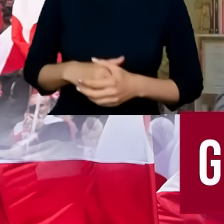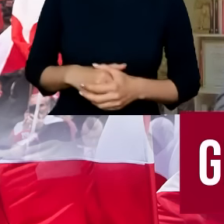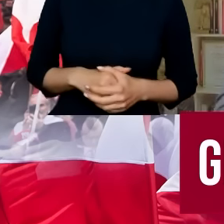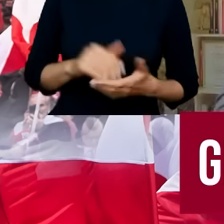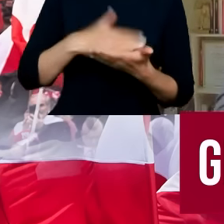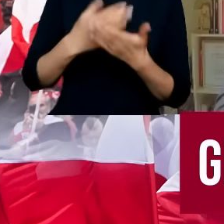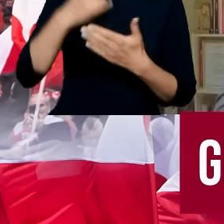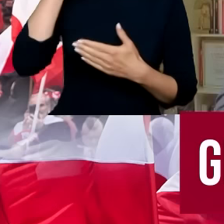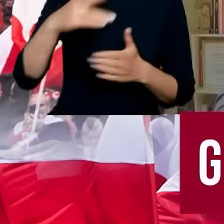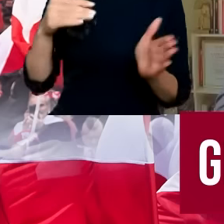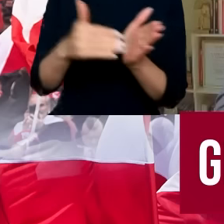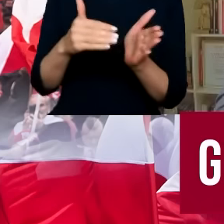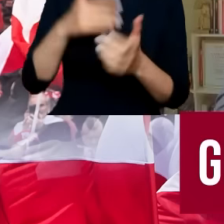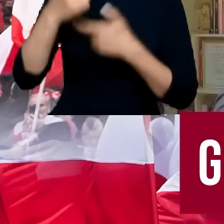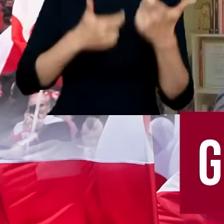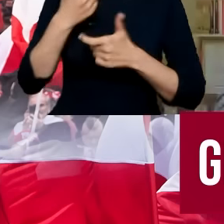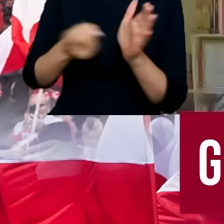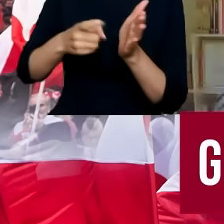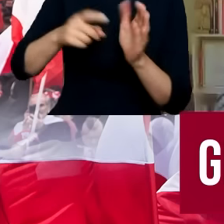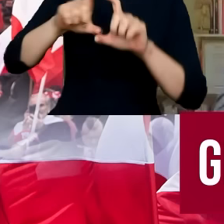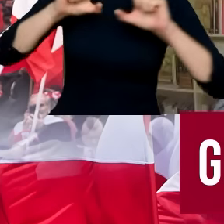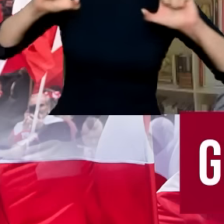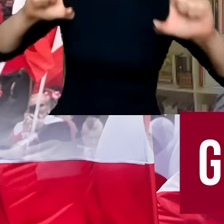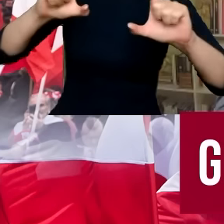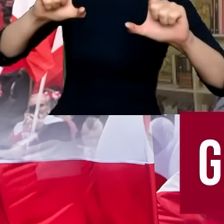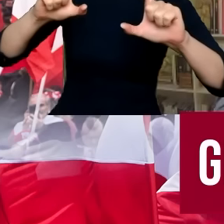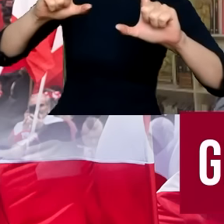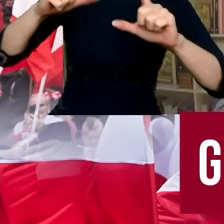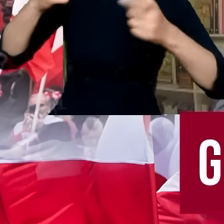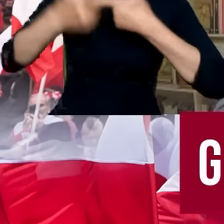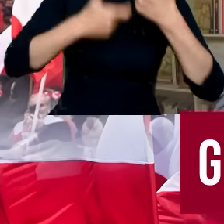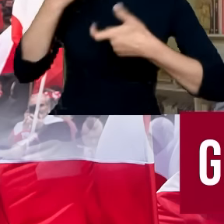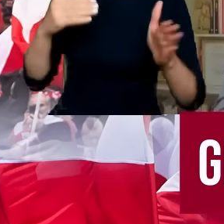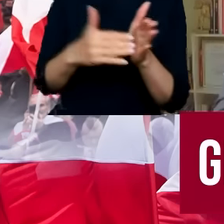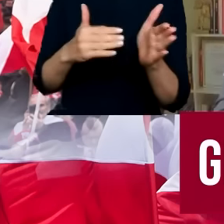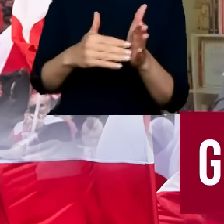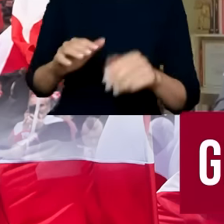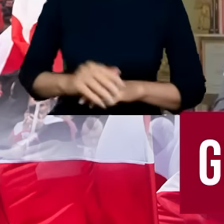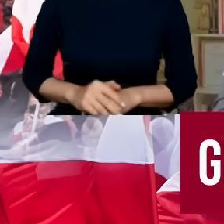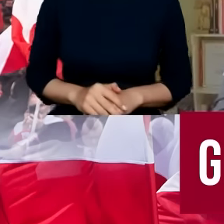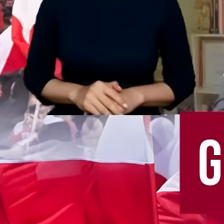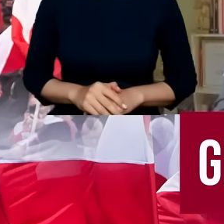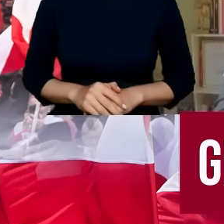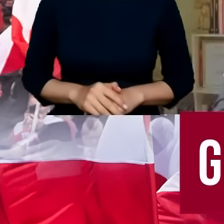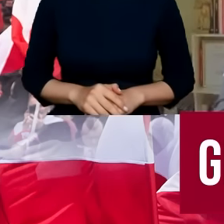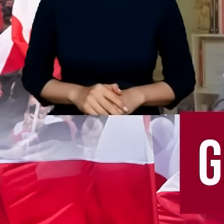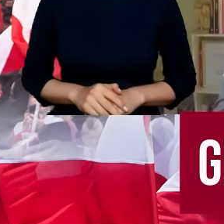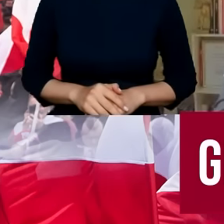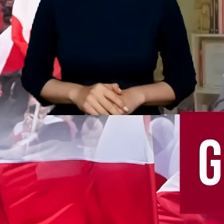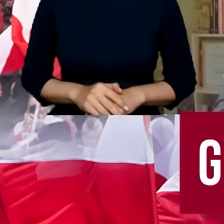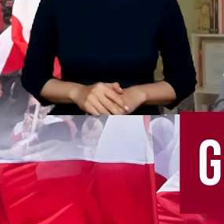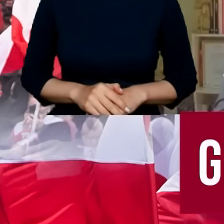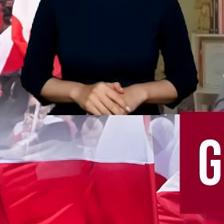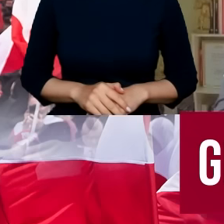wadie wadz dyrektywy budynkowej całego tego szaleństwa